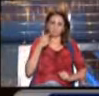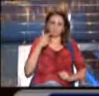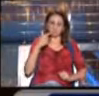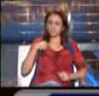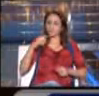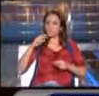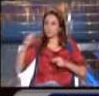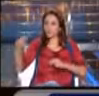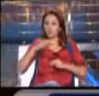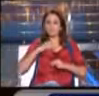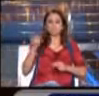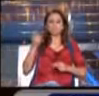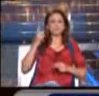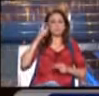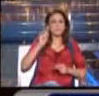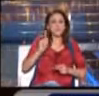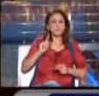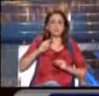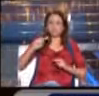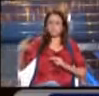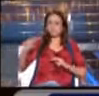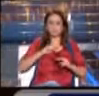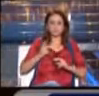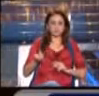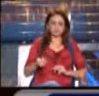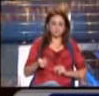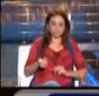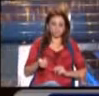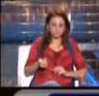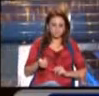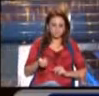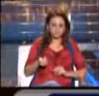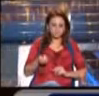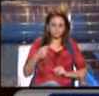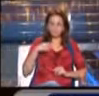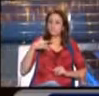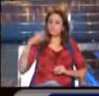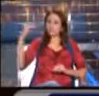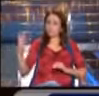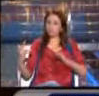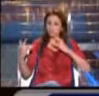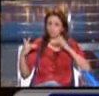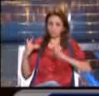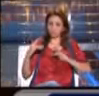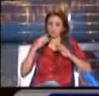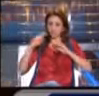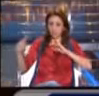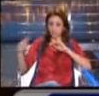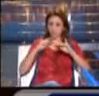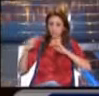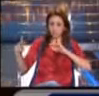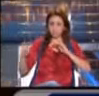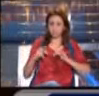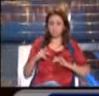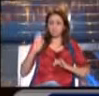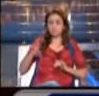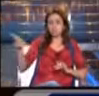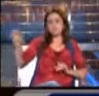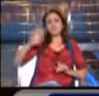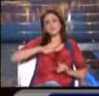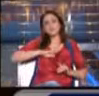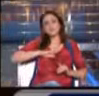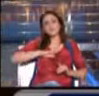التواصل بيننا مفقود، الجسور بيننا مهدمة. احنا لو قعدنا معاهم وهم قعدوا معانا قد يستفيدوا